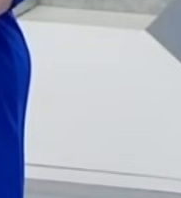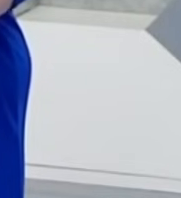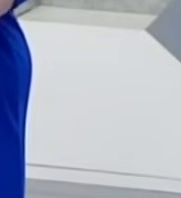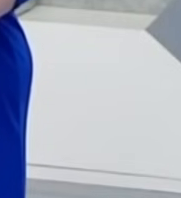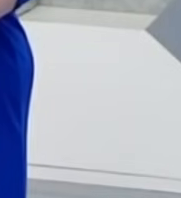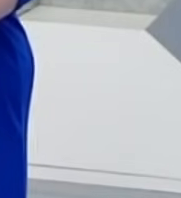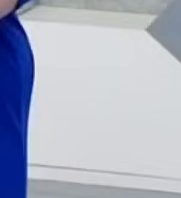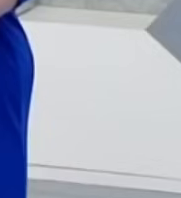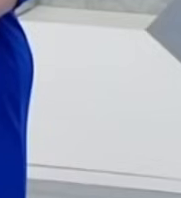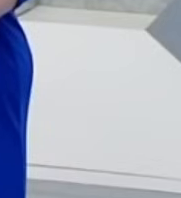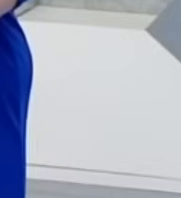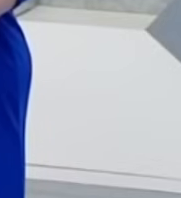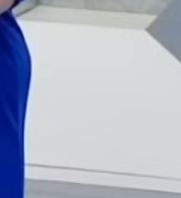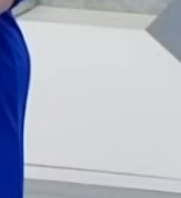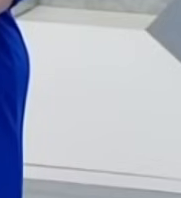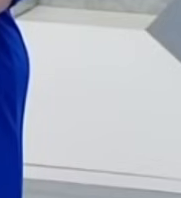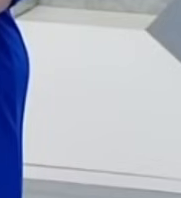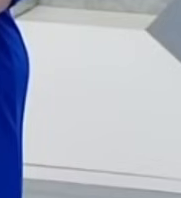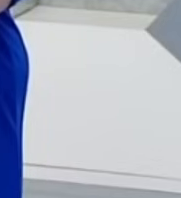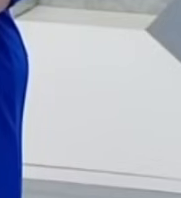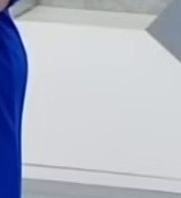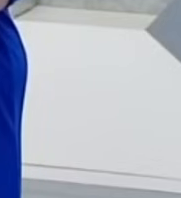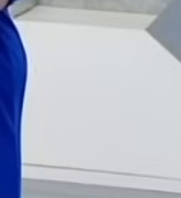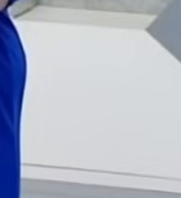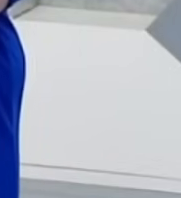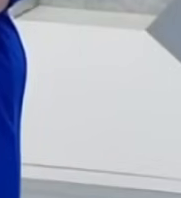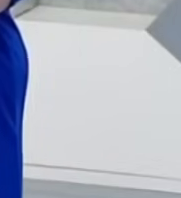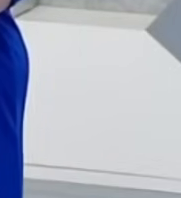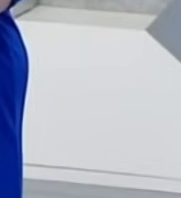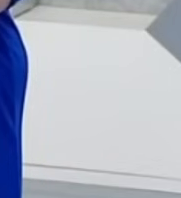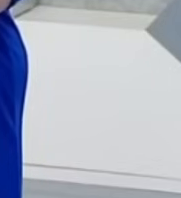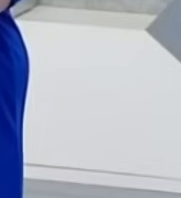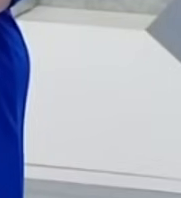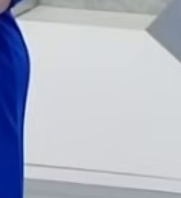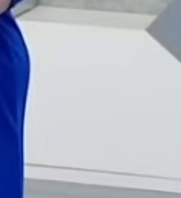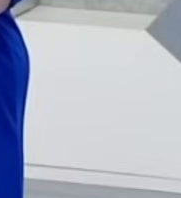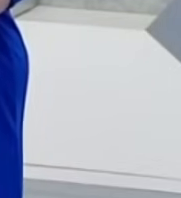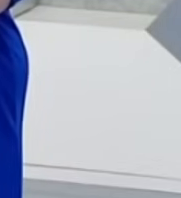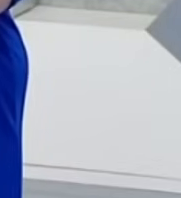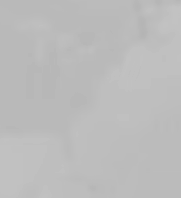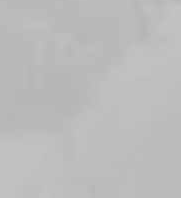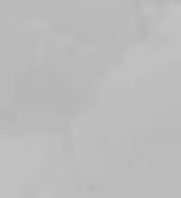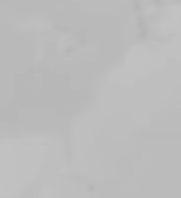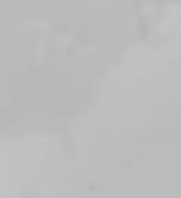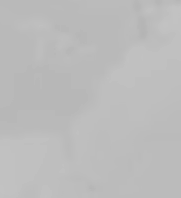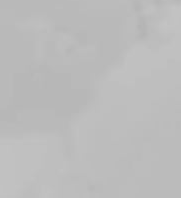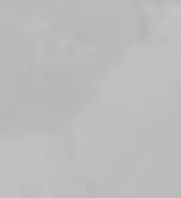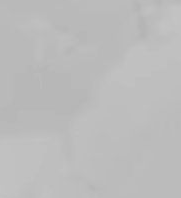GMA Pinoy TV at sa www.gmanews.tv.